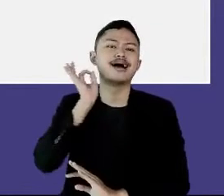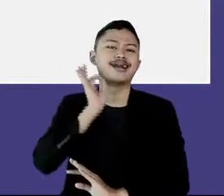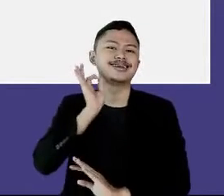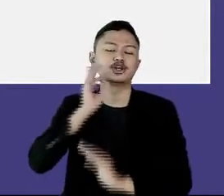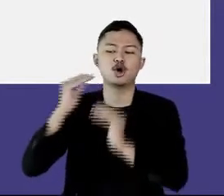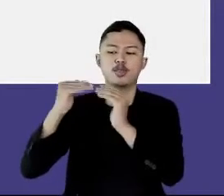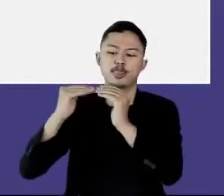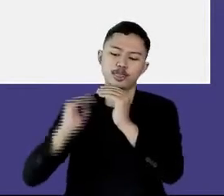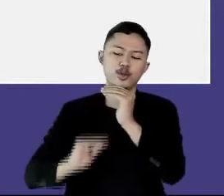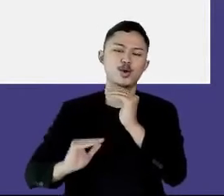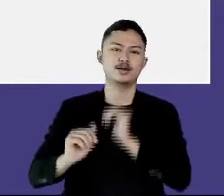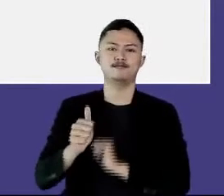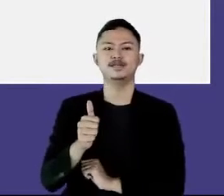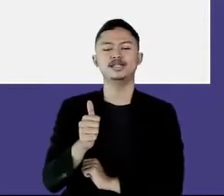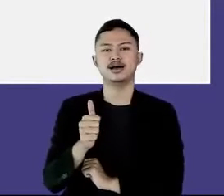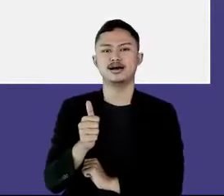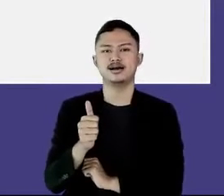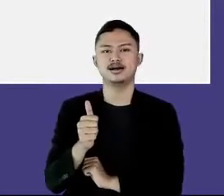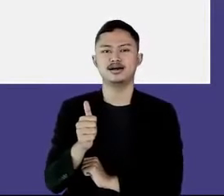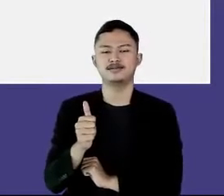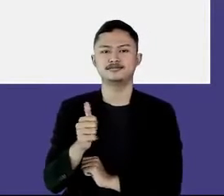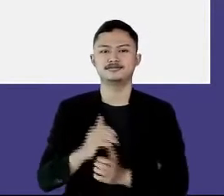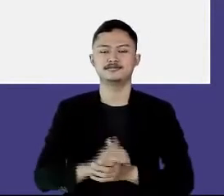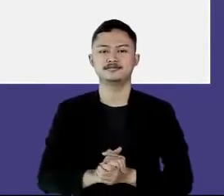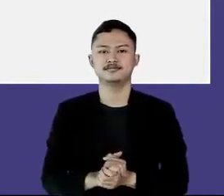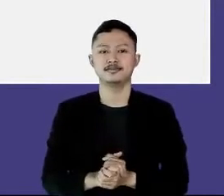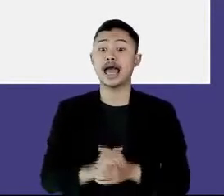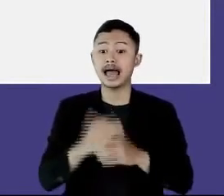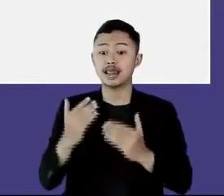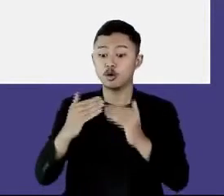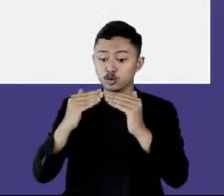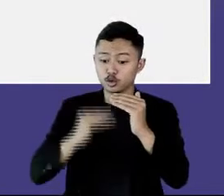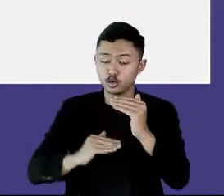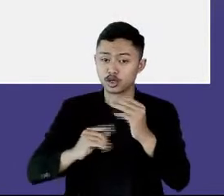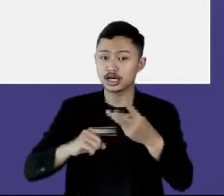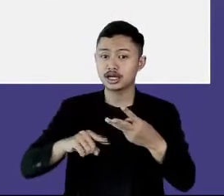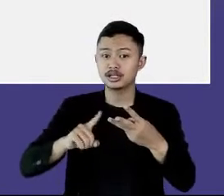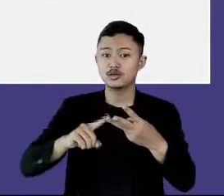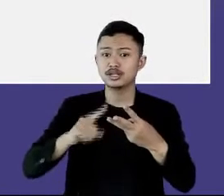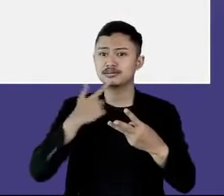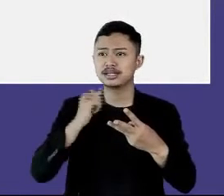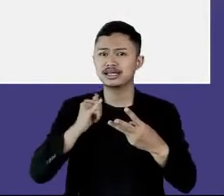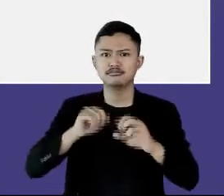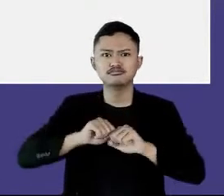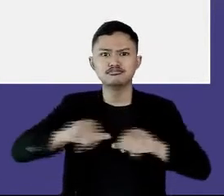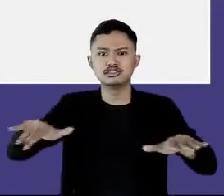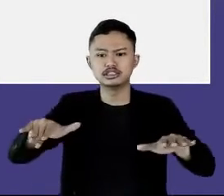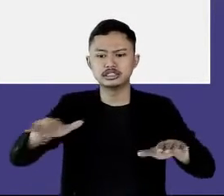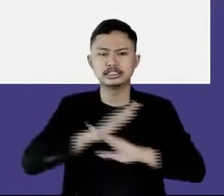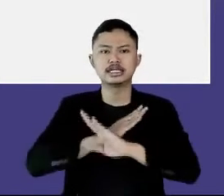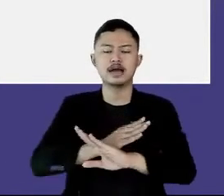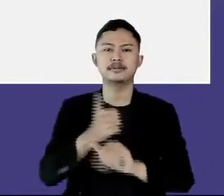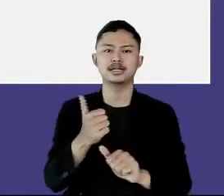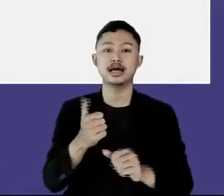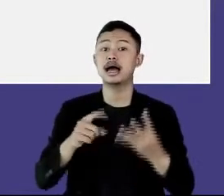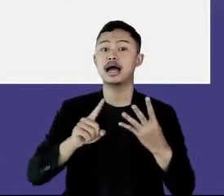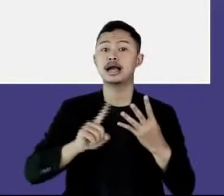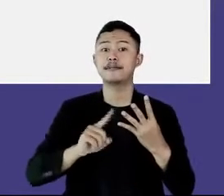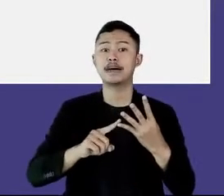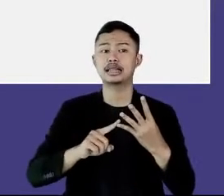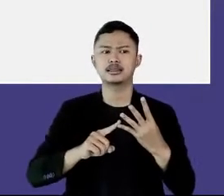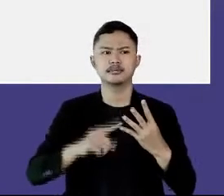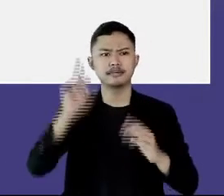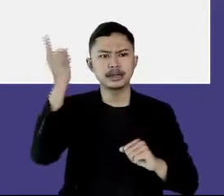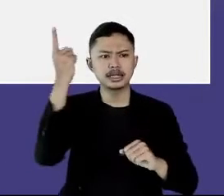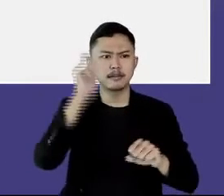kita untuk tertular ataupun menularkan. Kemudian kita ikuti yang sudah dibuat,